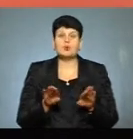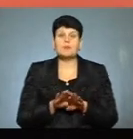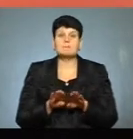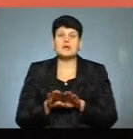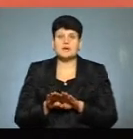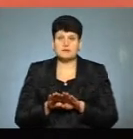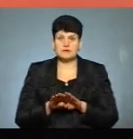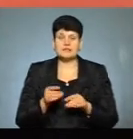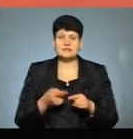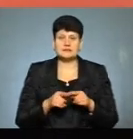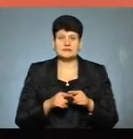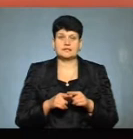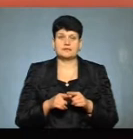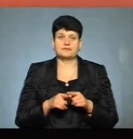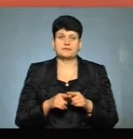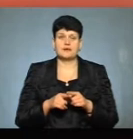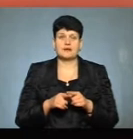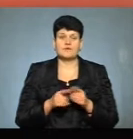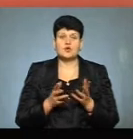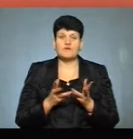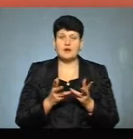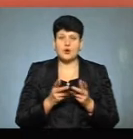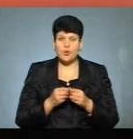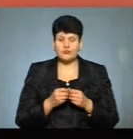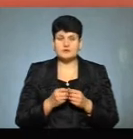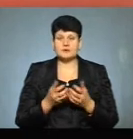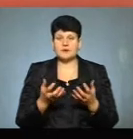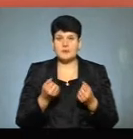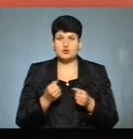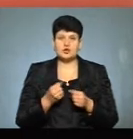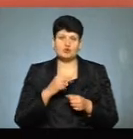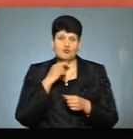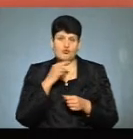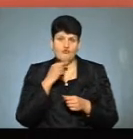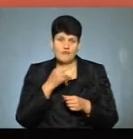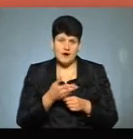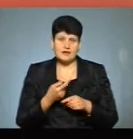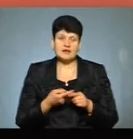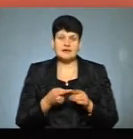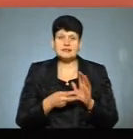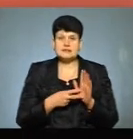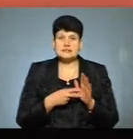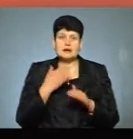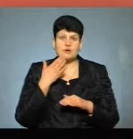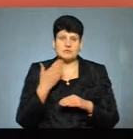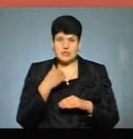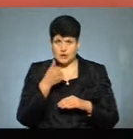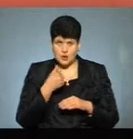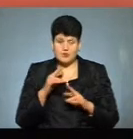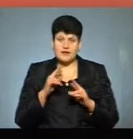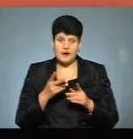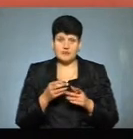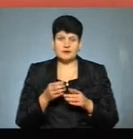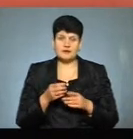до інтенсивності різні, вона враховувалася, беручи до уваги 7 останніх років. Тобто, як